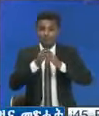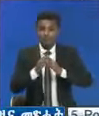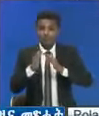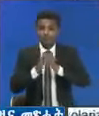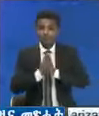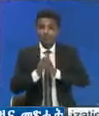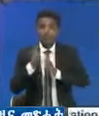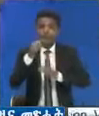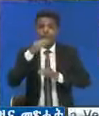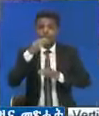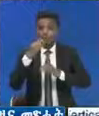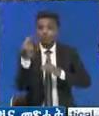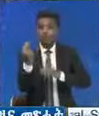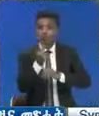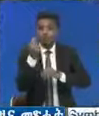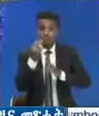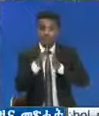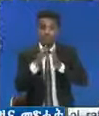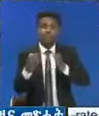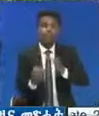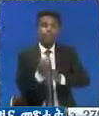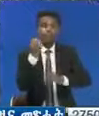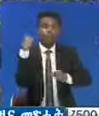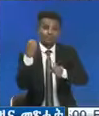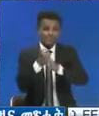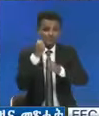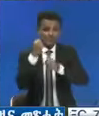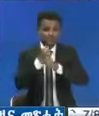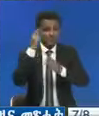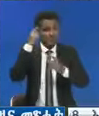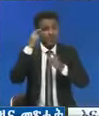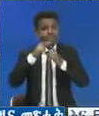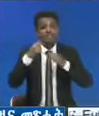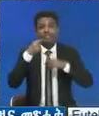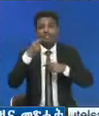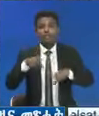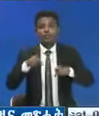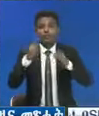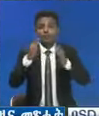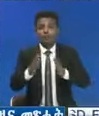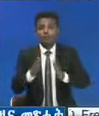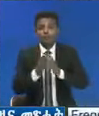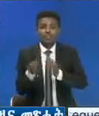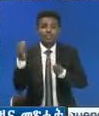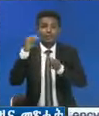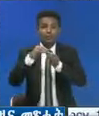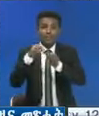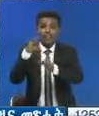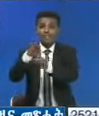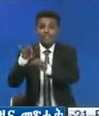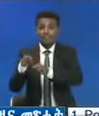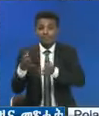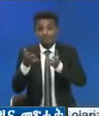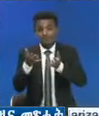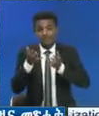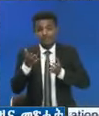ችግኝ በመውሰድ በሰፊው የማልማት እቅድ አለን ብለዋል አርሶ አደሮቹም። አለመጤው ጨምሬል ተክል ነው ፍላጎቴ። እዚህ ላይ ያለ መሬት